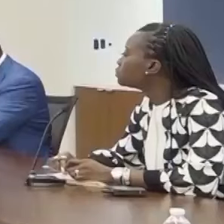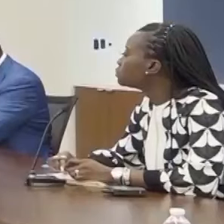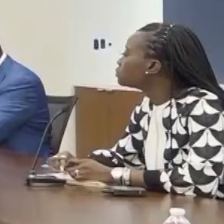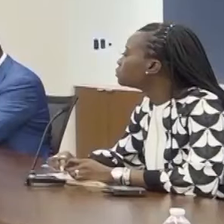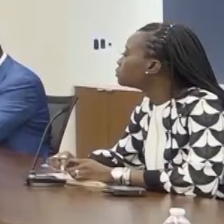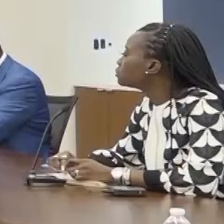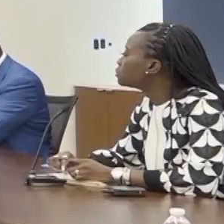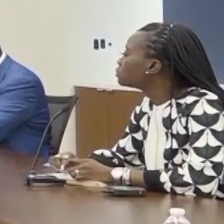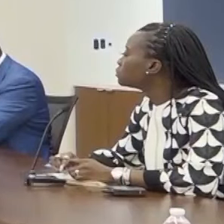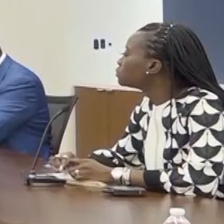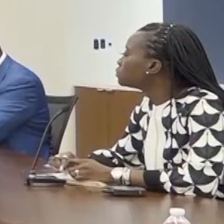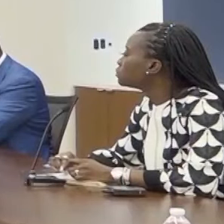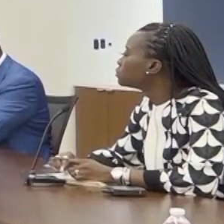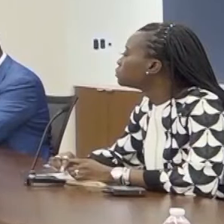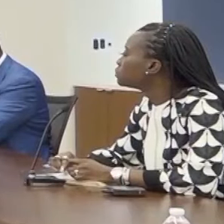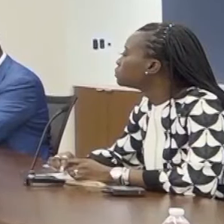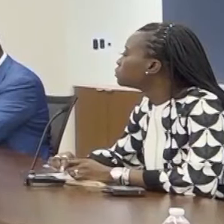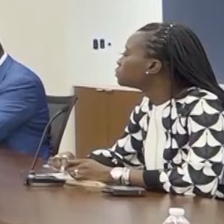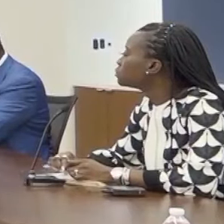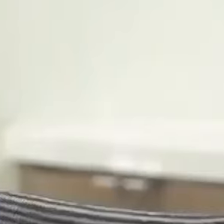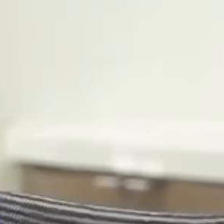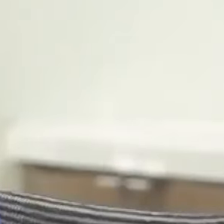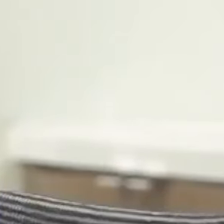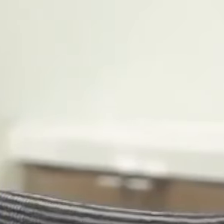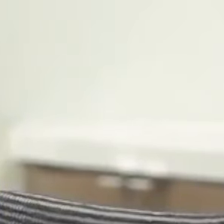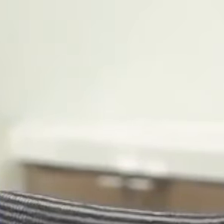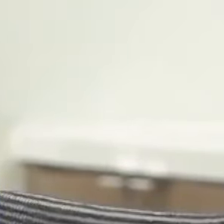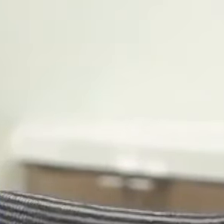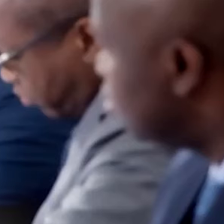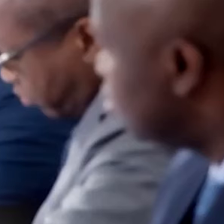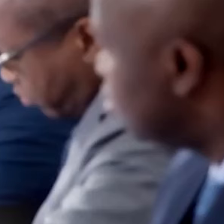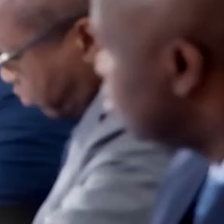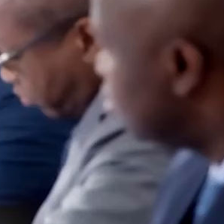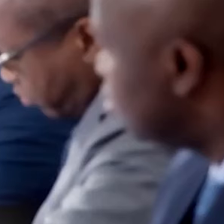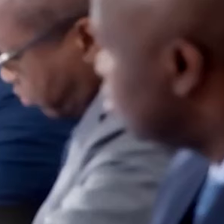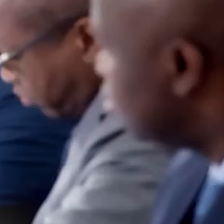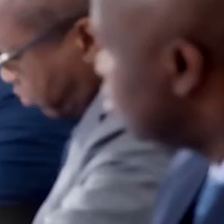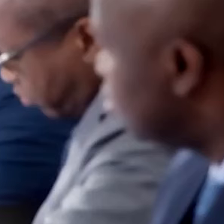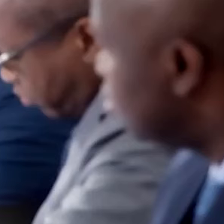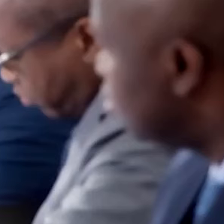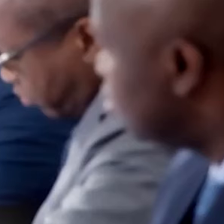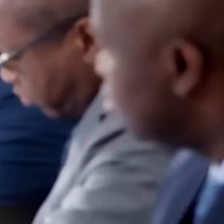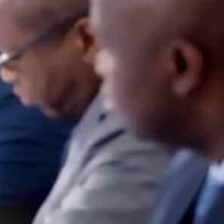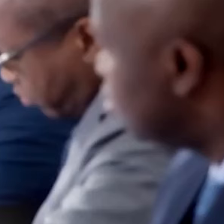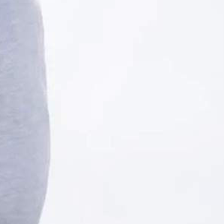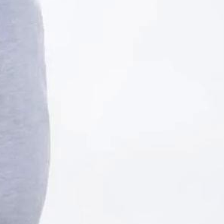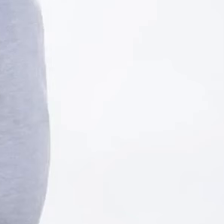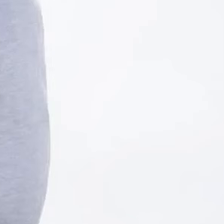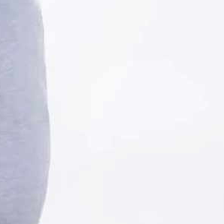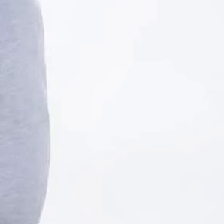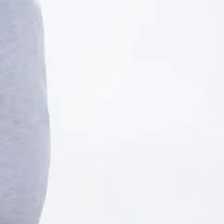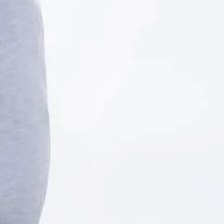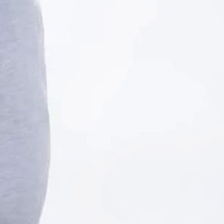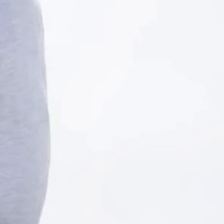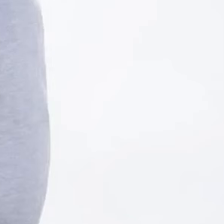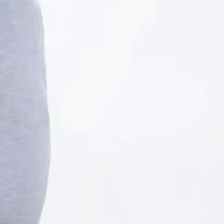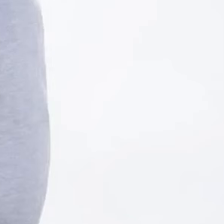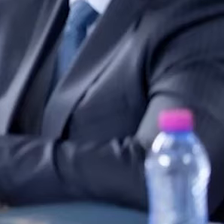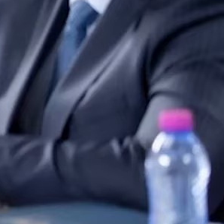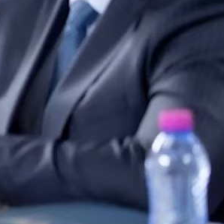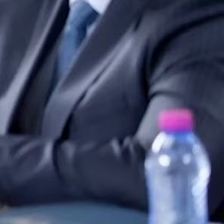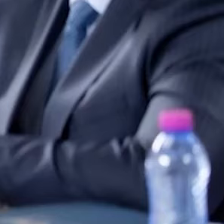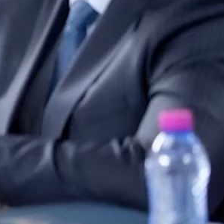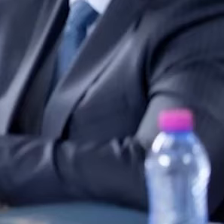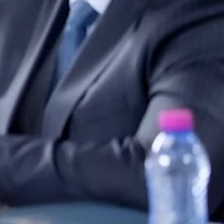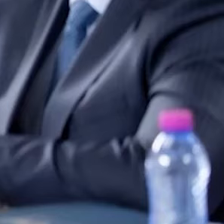ministre secrétaire générale de la présidence de la République. Une rencontre qui laisse présager un nouveau volet du partenariat